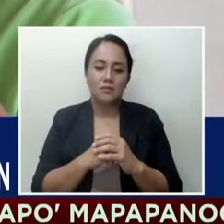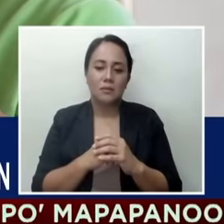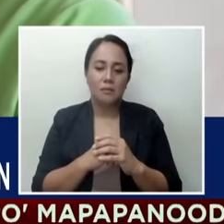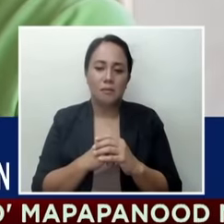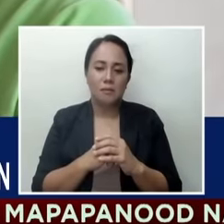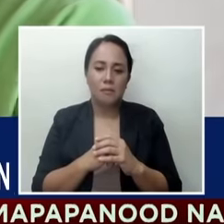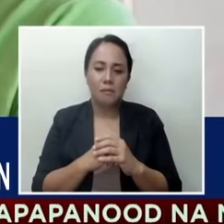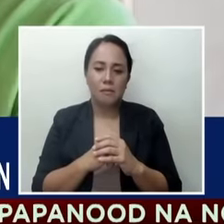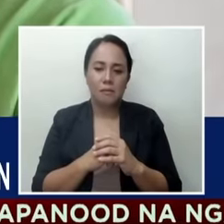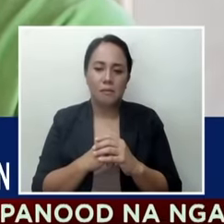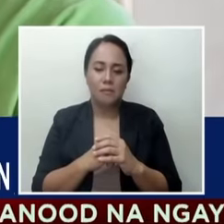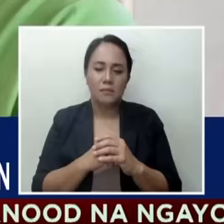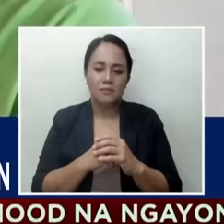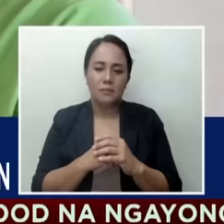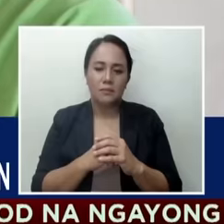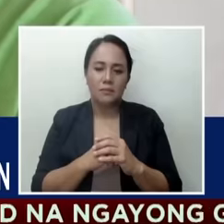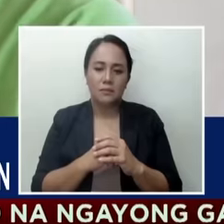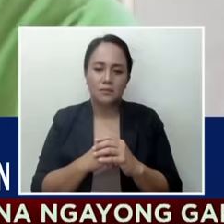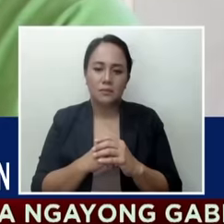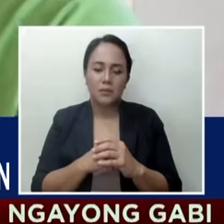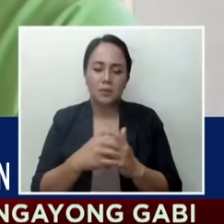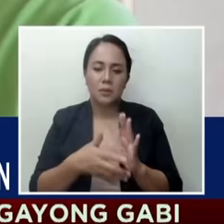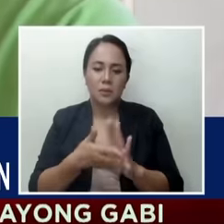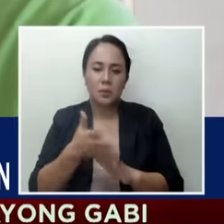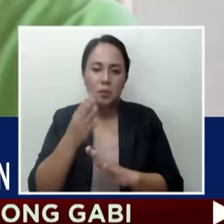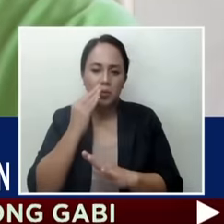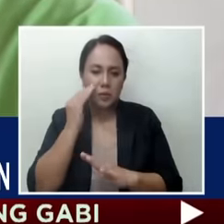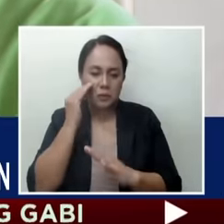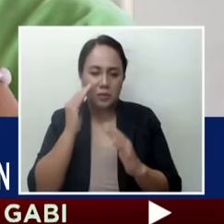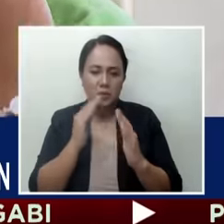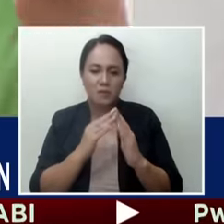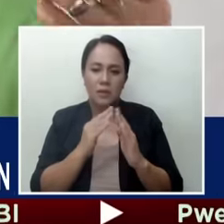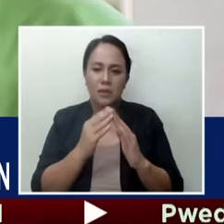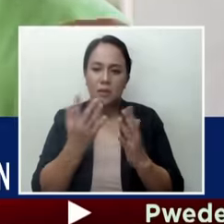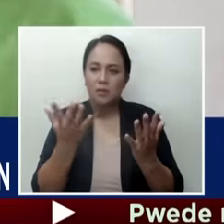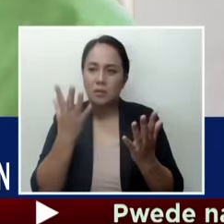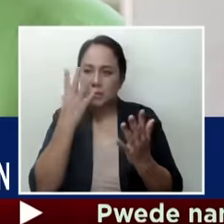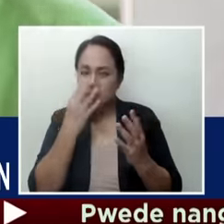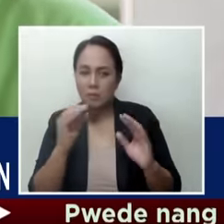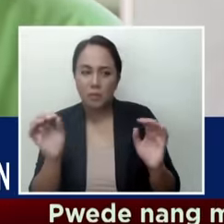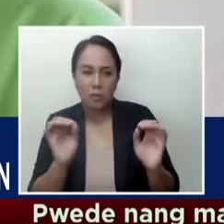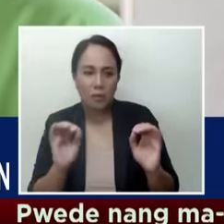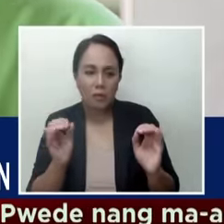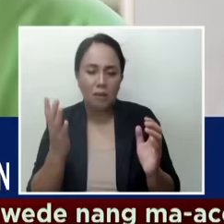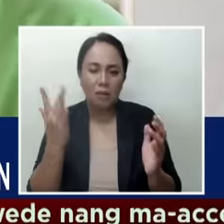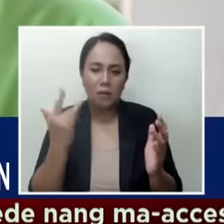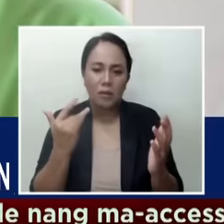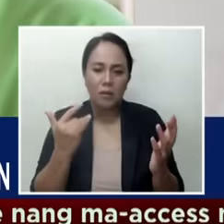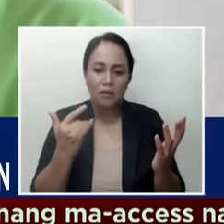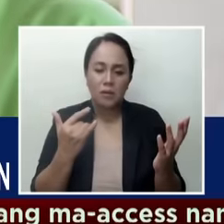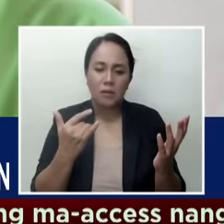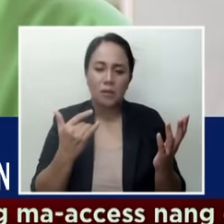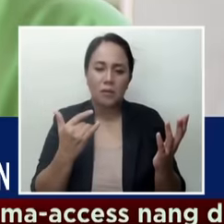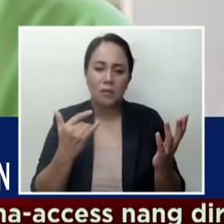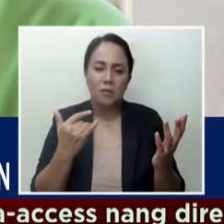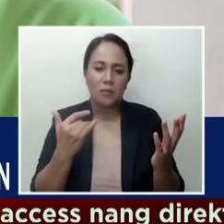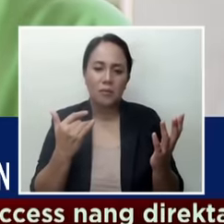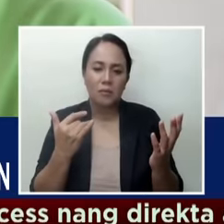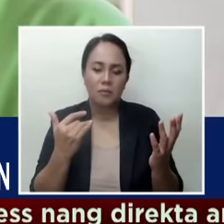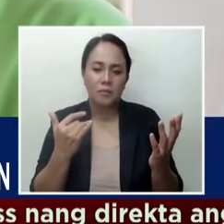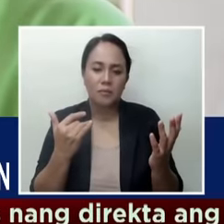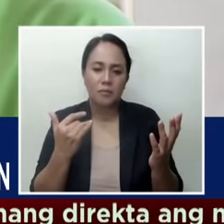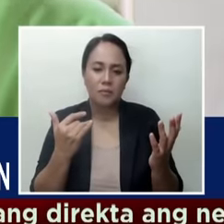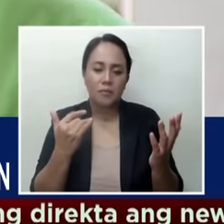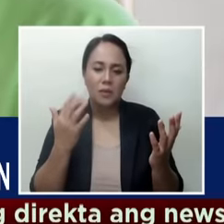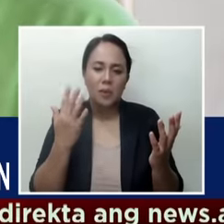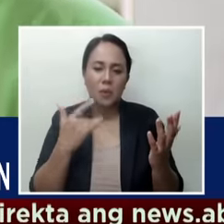Tapos pag-uwi namin ng bahay, wala kaming matulugan kasi ngayon namin